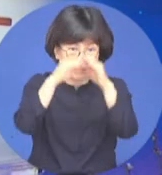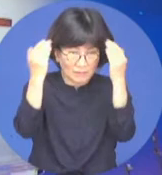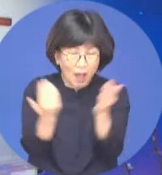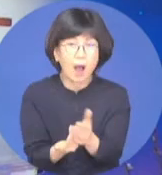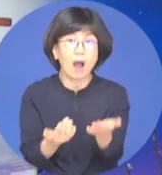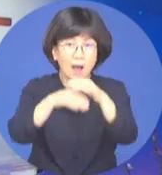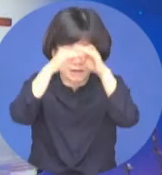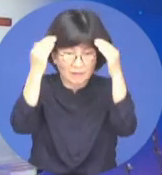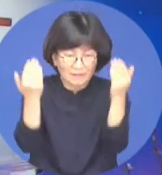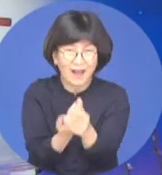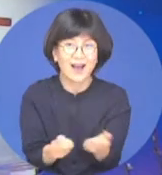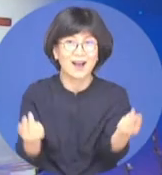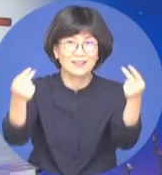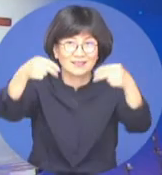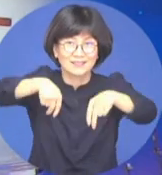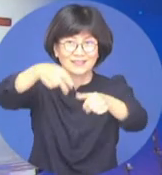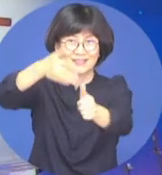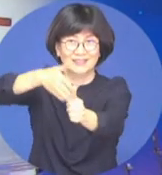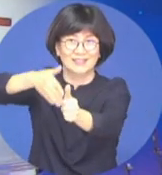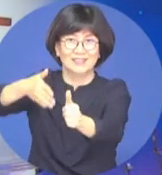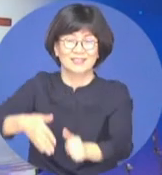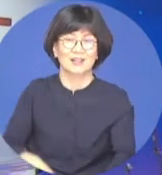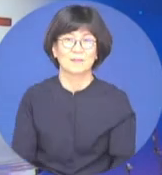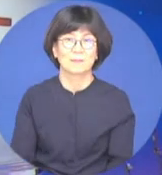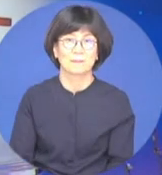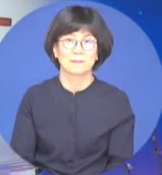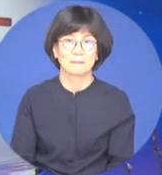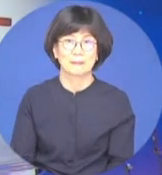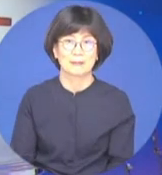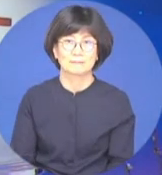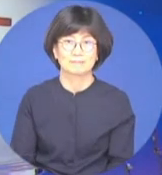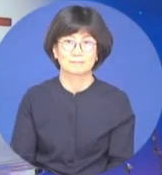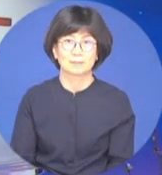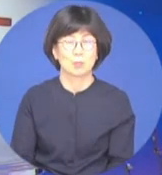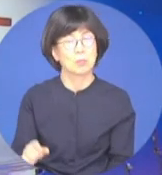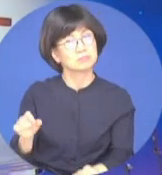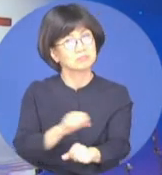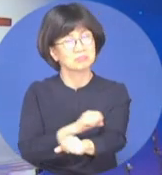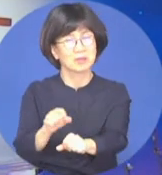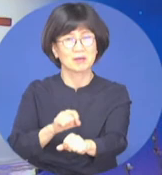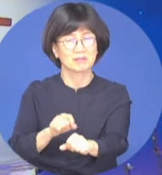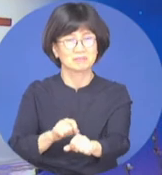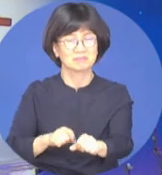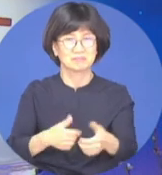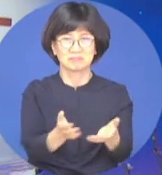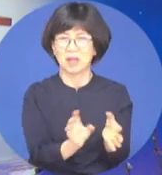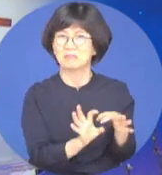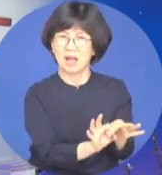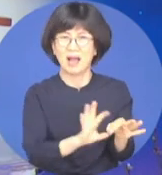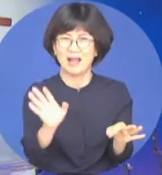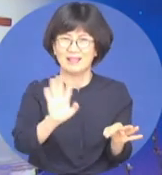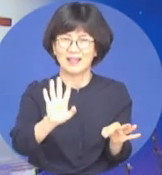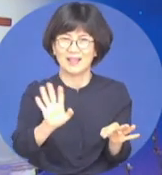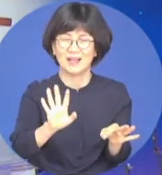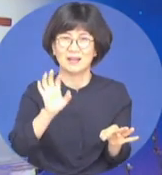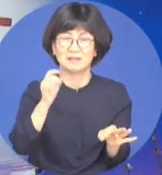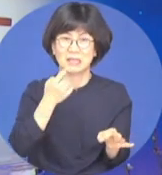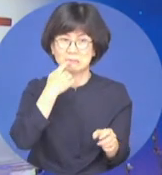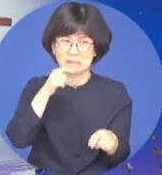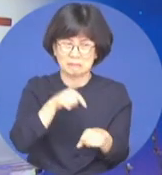한번 일어서 주시죠. 예. 예, 뭐 한번 이렇게 뭐 특별한 뭐 정파가 아닙니다. 이거 예, 다 민주당도 있고